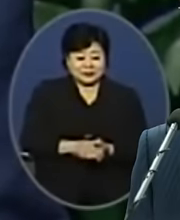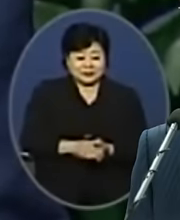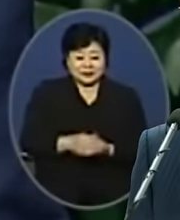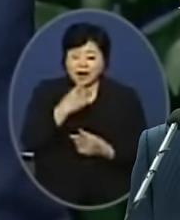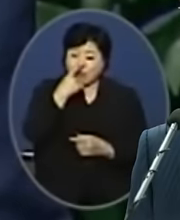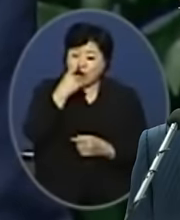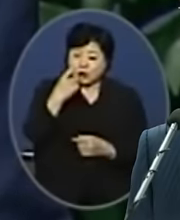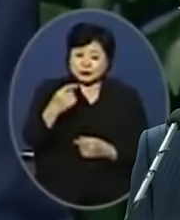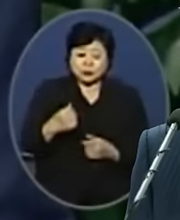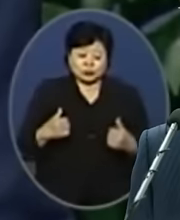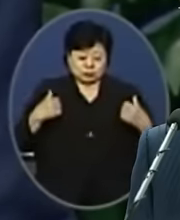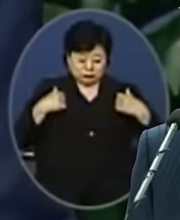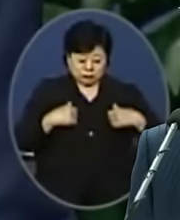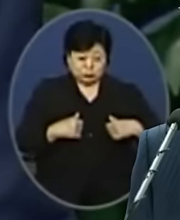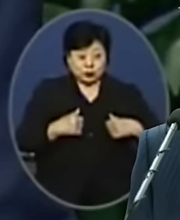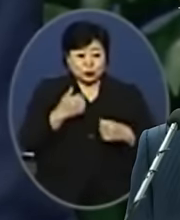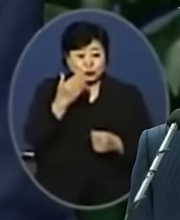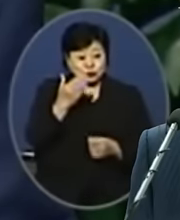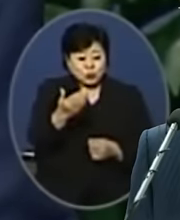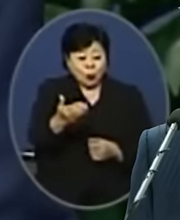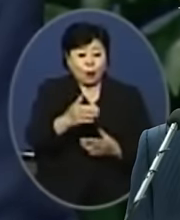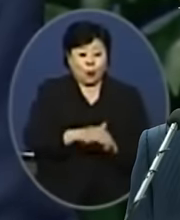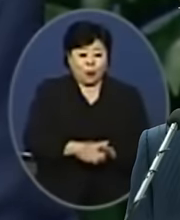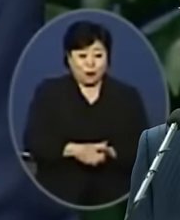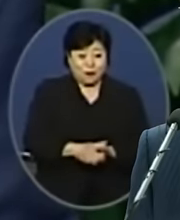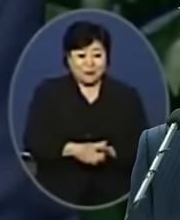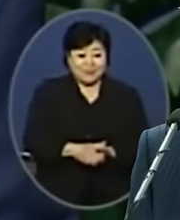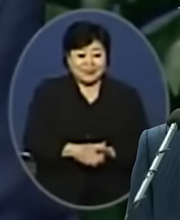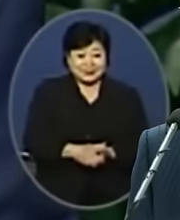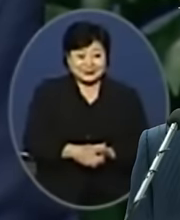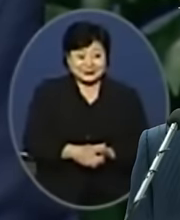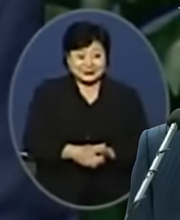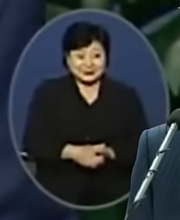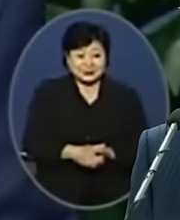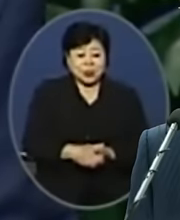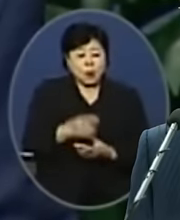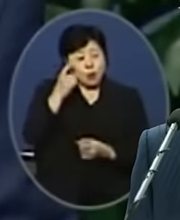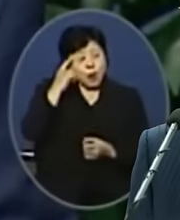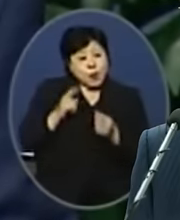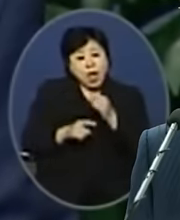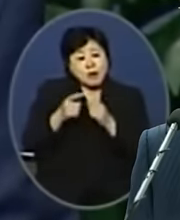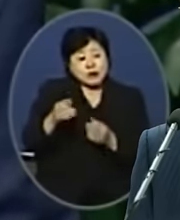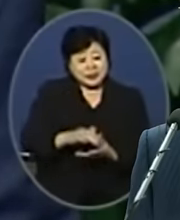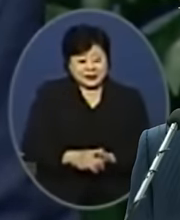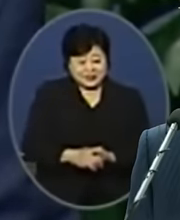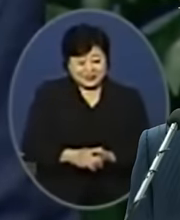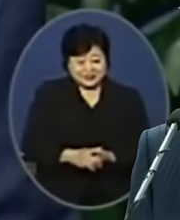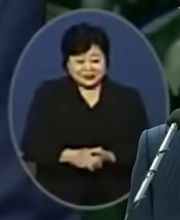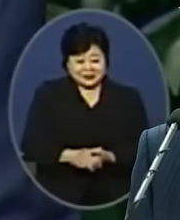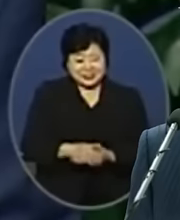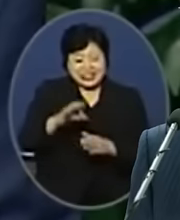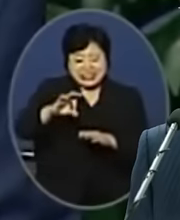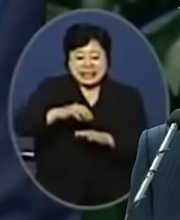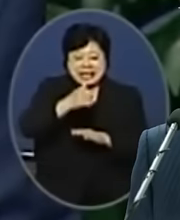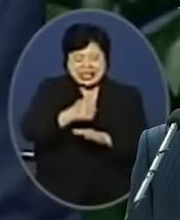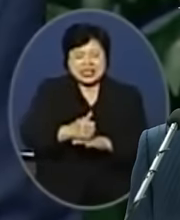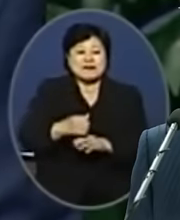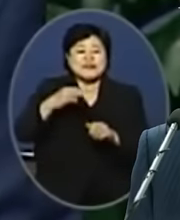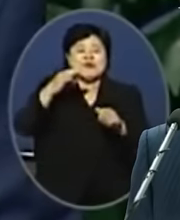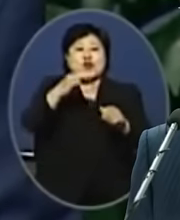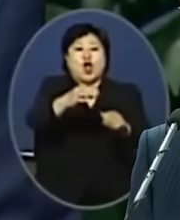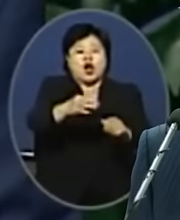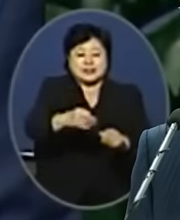아주 멋있는 패션한 옷을 입히고 야단입니다. 이게 왜 이러냐 이거네. 당신 팔자가 오늘